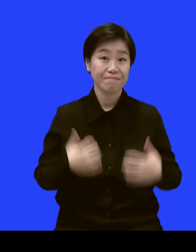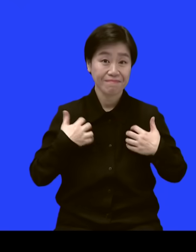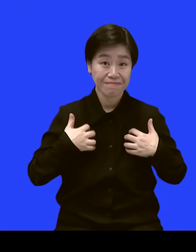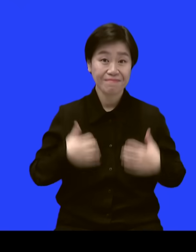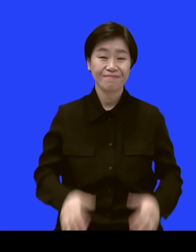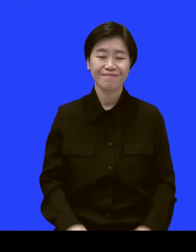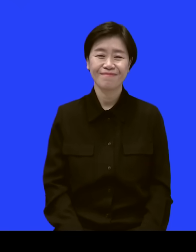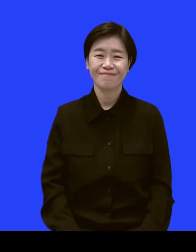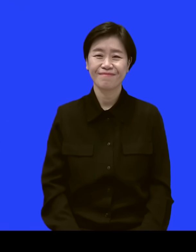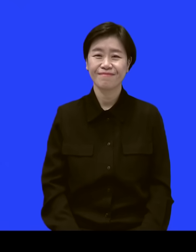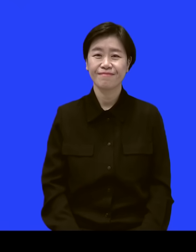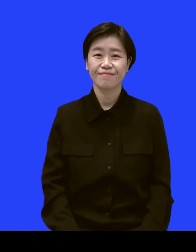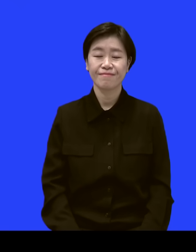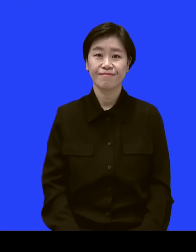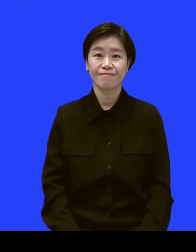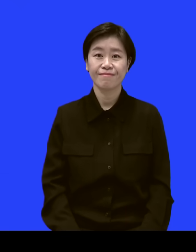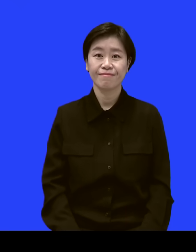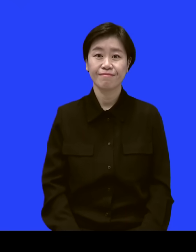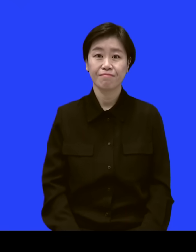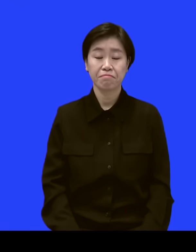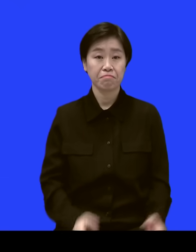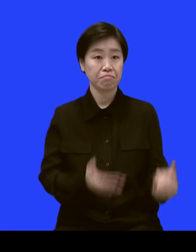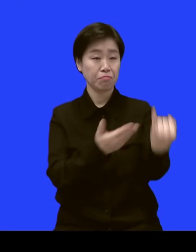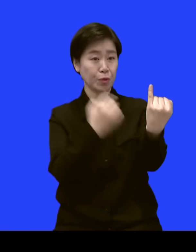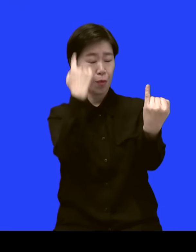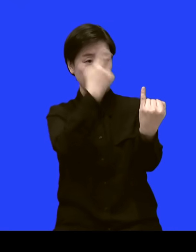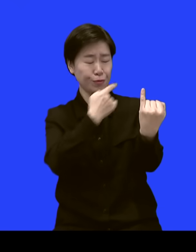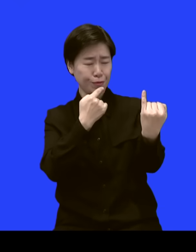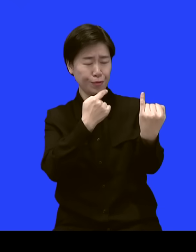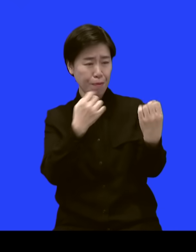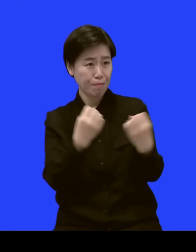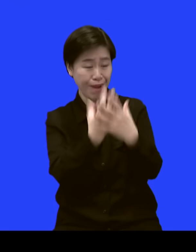반갑습니다. 맞습니다. 근데 밝게 웃어주셔서.